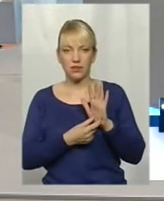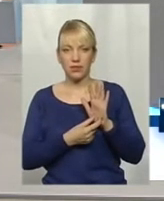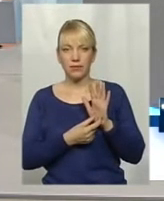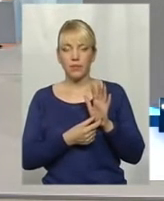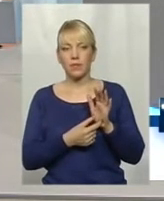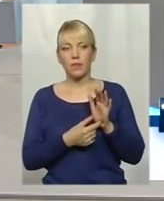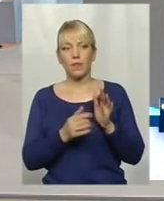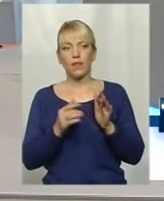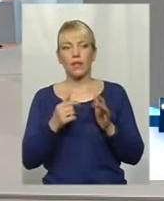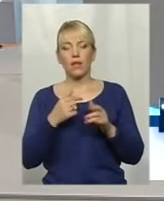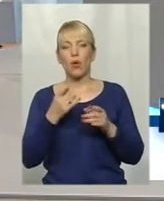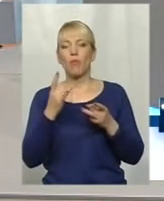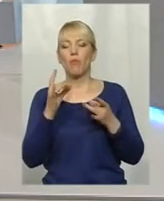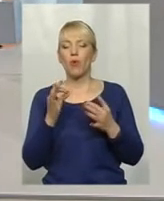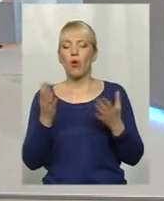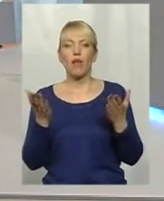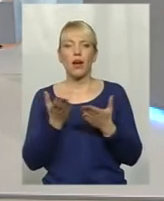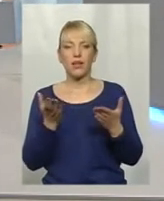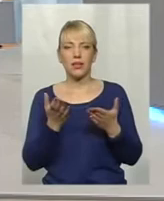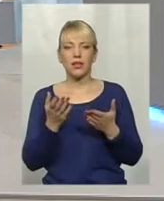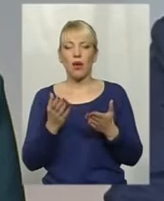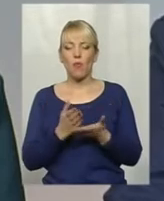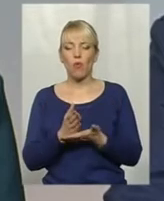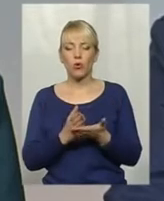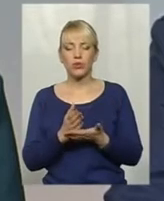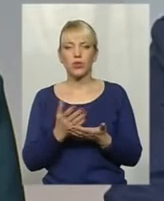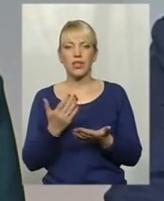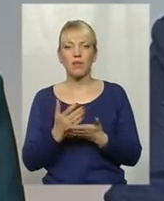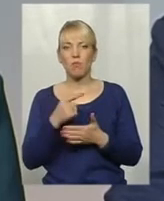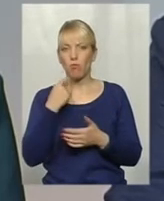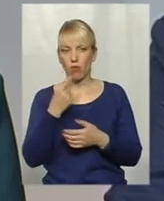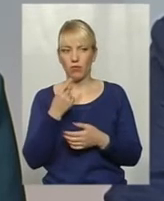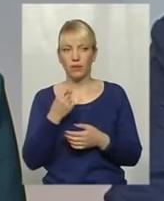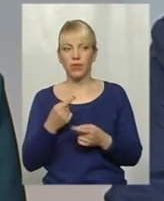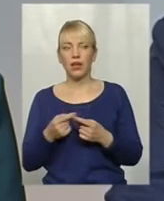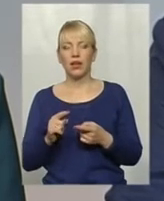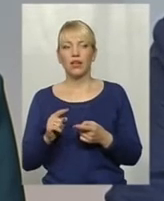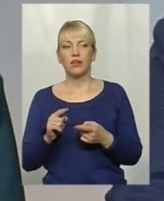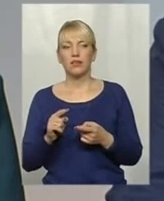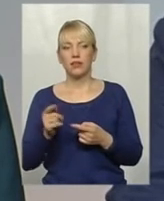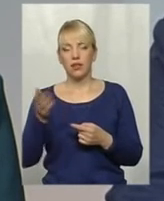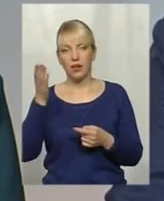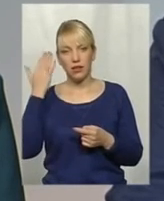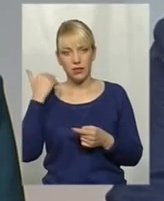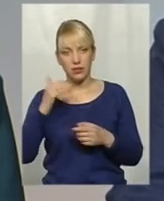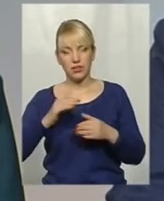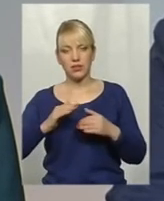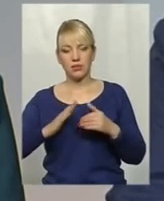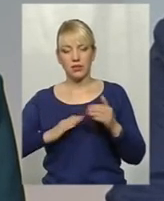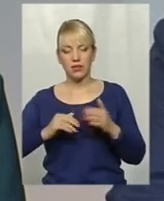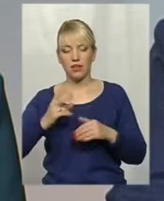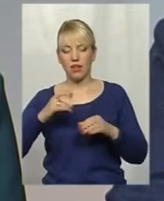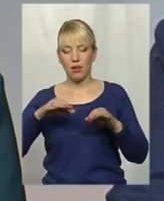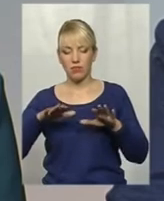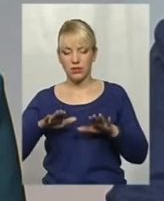які послуги йде мова? Мова йде про те, що раніше управління юстиції районні, міські на місцях здійснювали